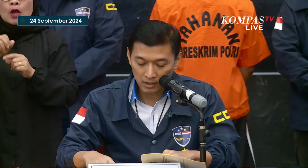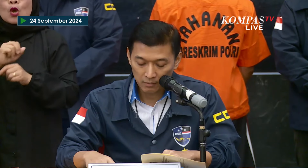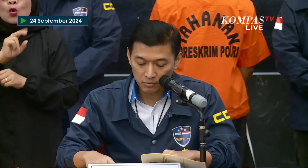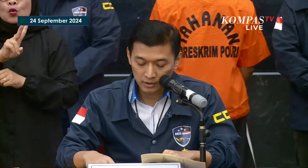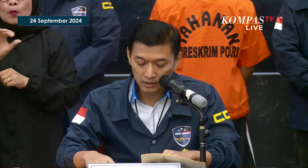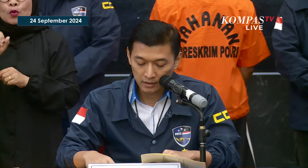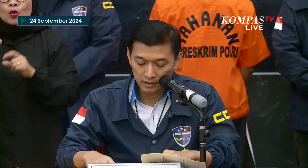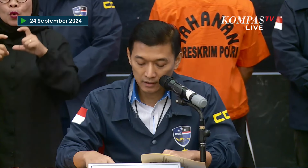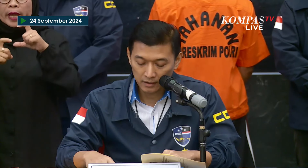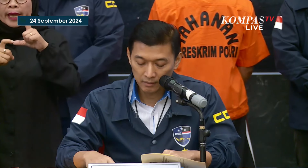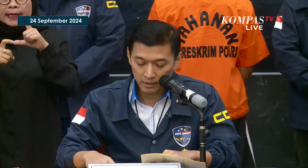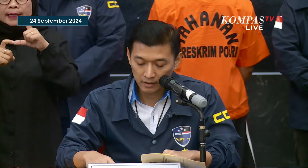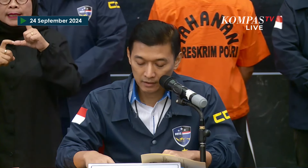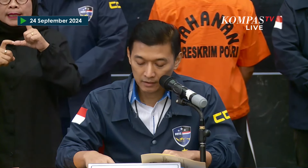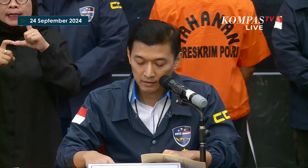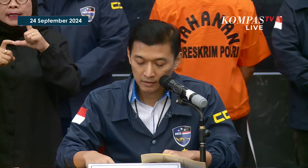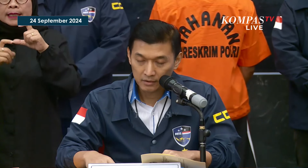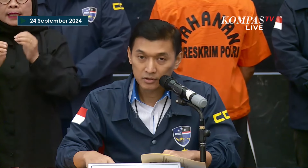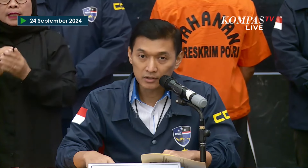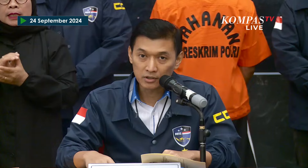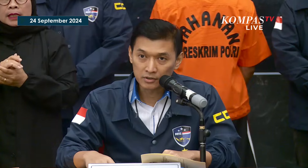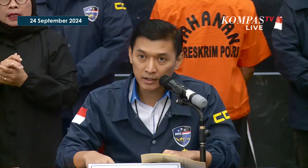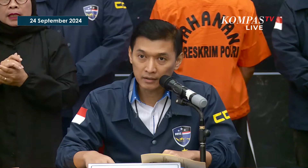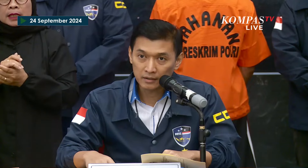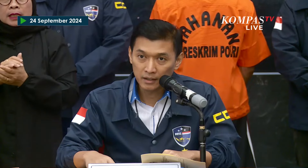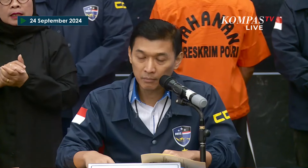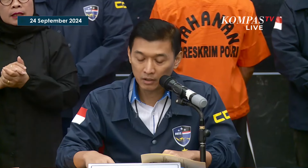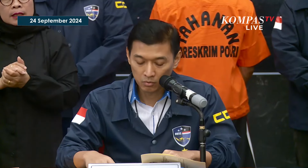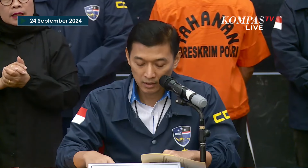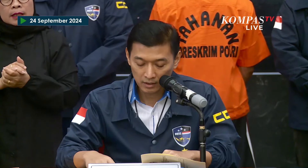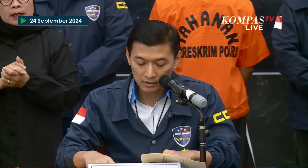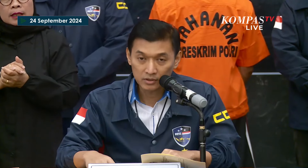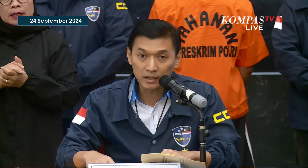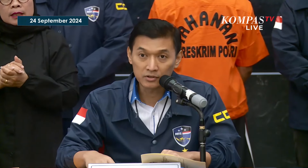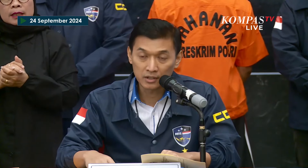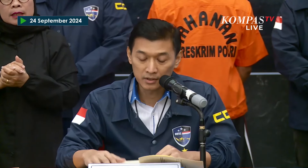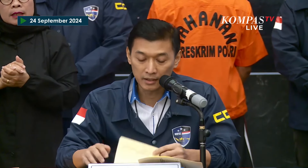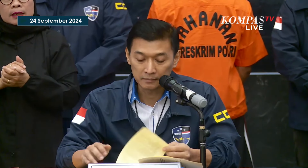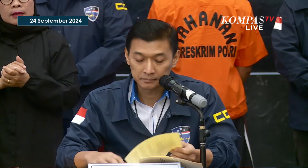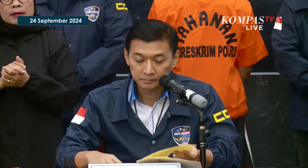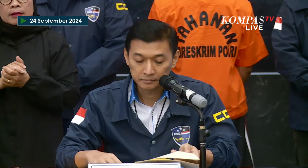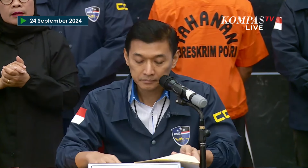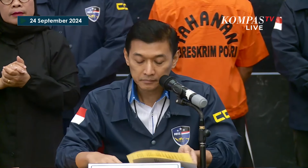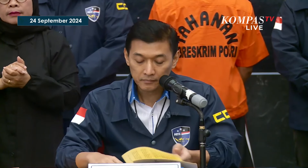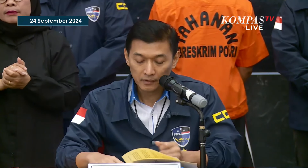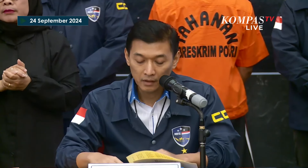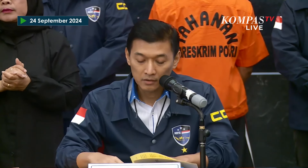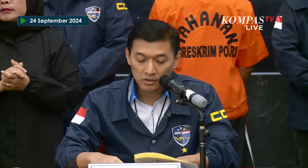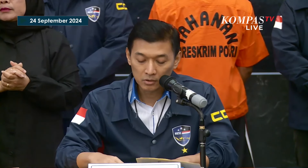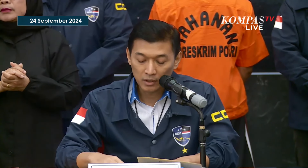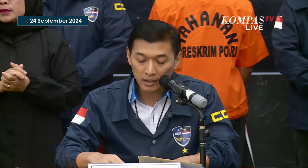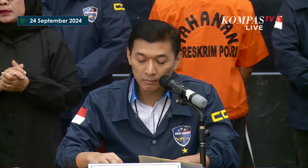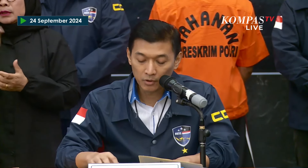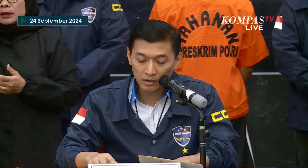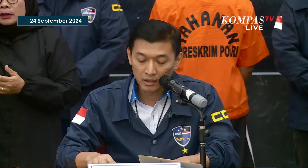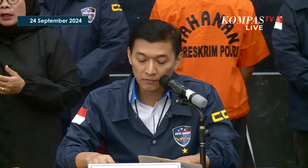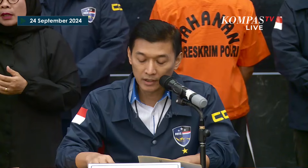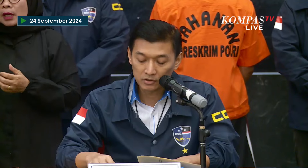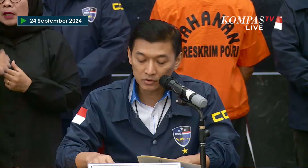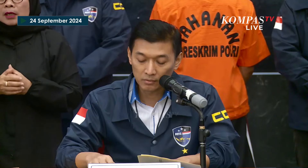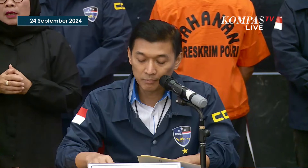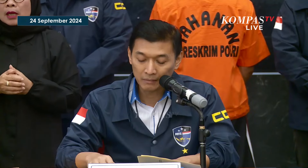20S berwarna putih dengan IMEI sekian-sekian, IMEI kedua sekian-sekian-sekian. Satu buah